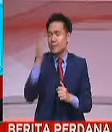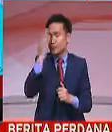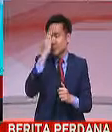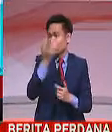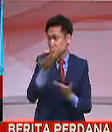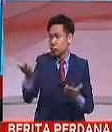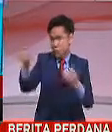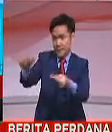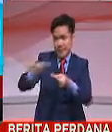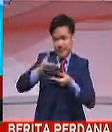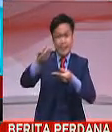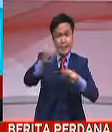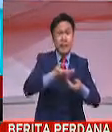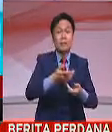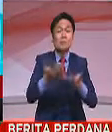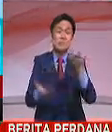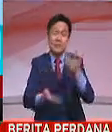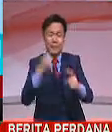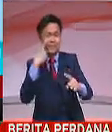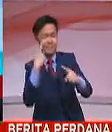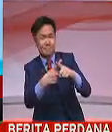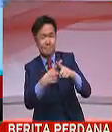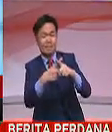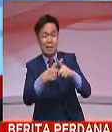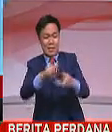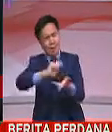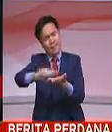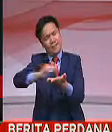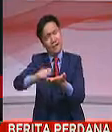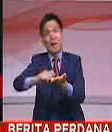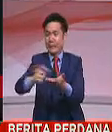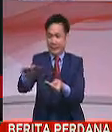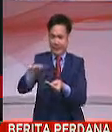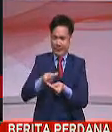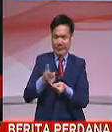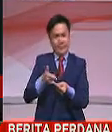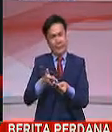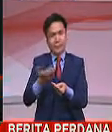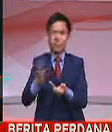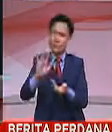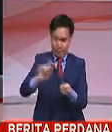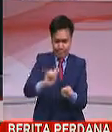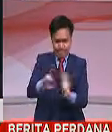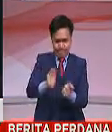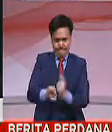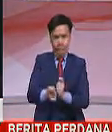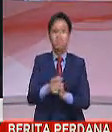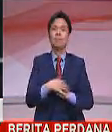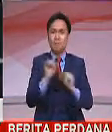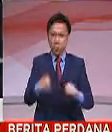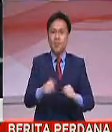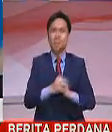yang sahih. Tetapi kalau ada kesilapan, ada kekurangan, jadi kita masih ada peluang untuk membetulkan kelemahan dan kekurangan